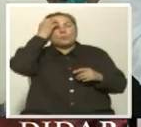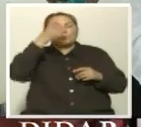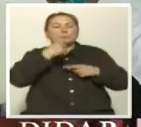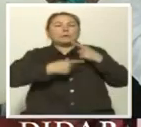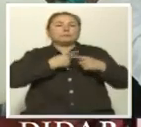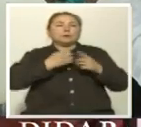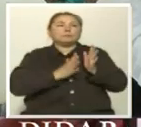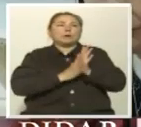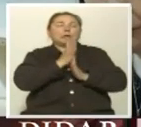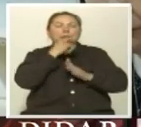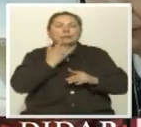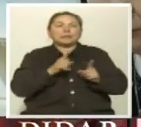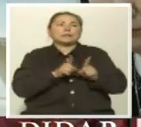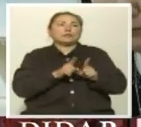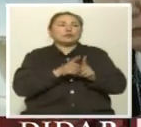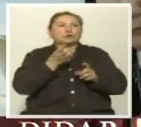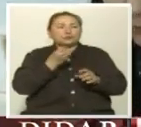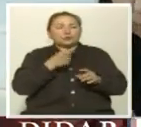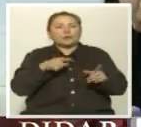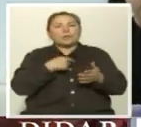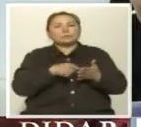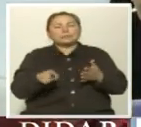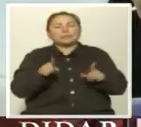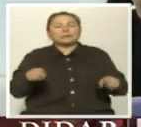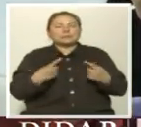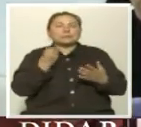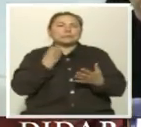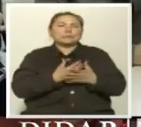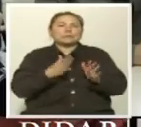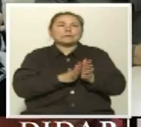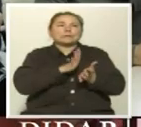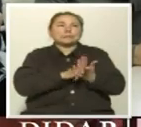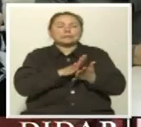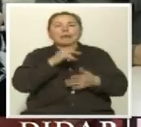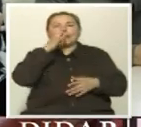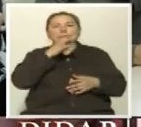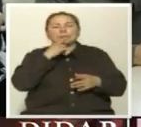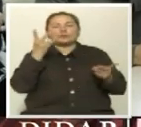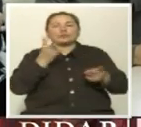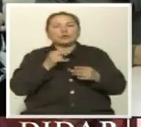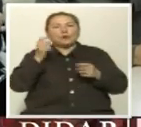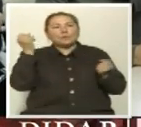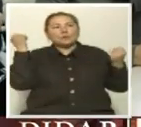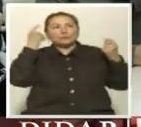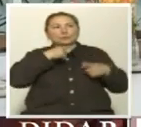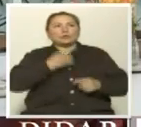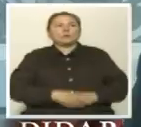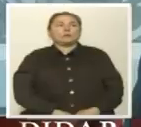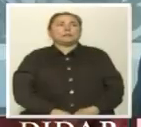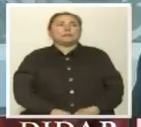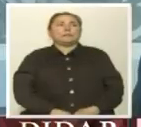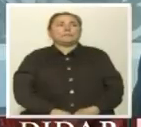подрастающего поколения Кроме того как отметили организаторы ценные статьи в газете Хазар еще нуждается в изучении